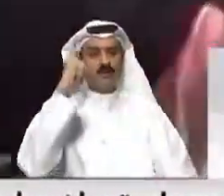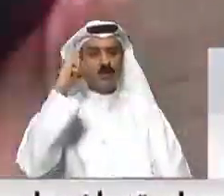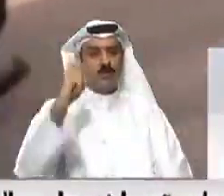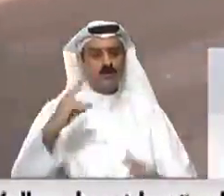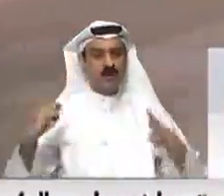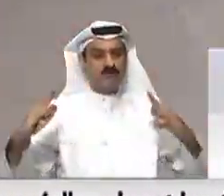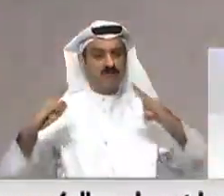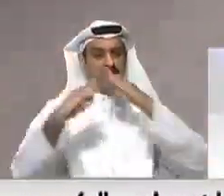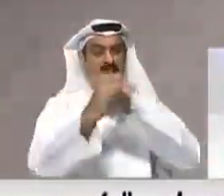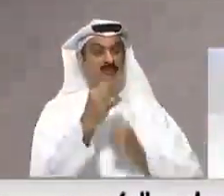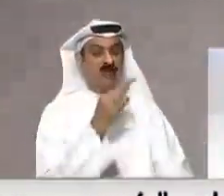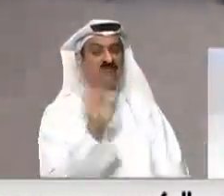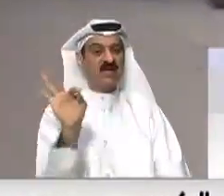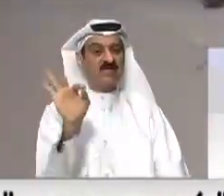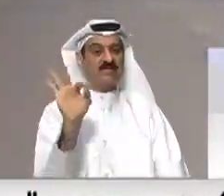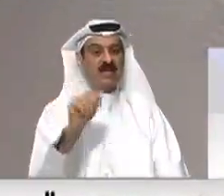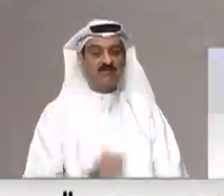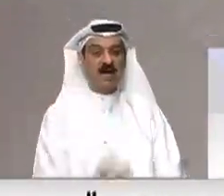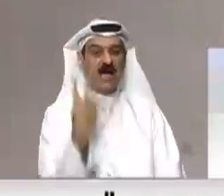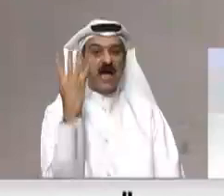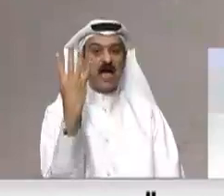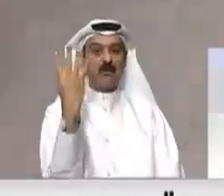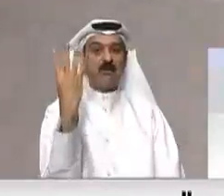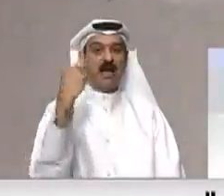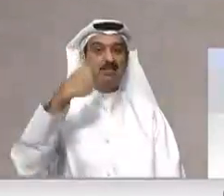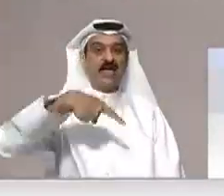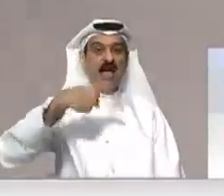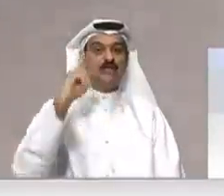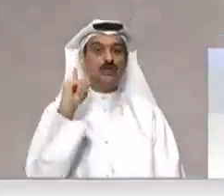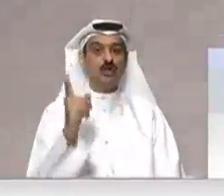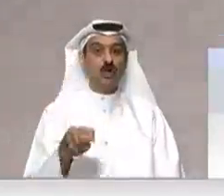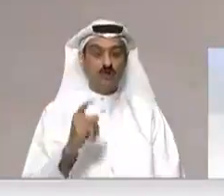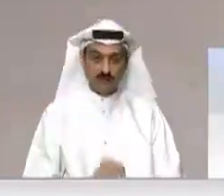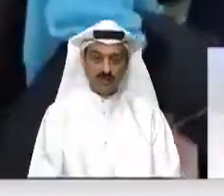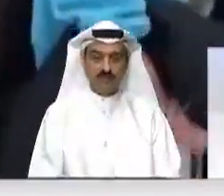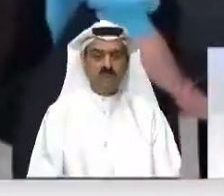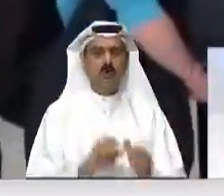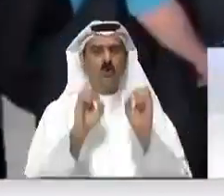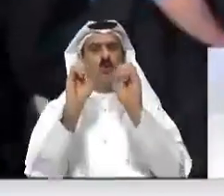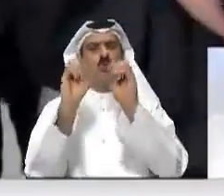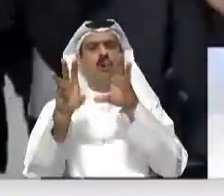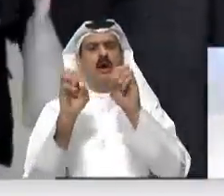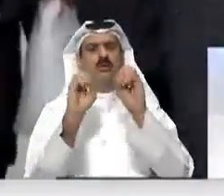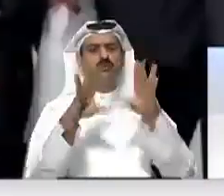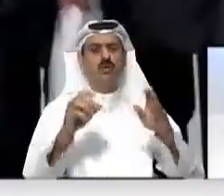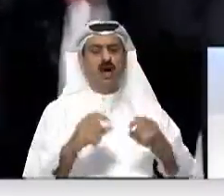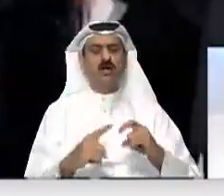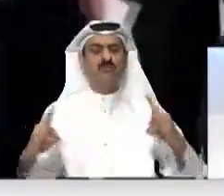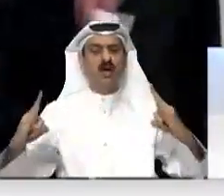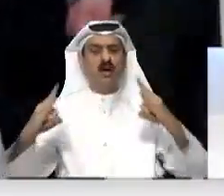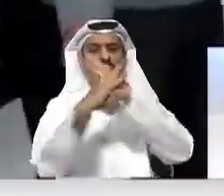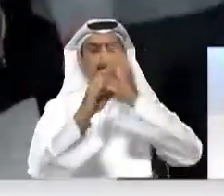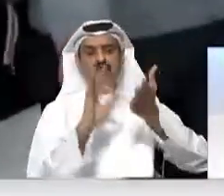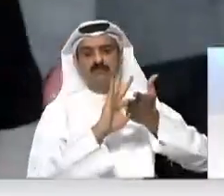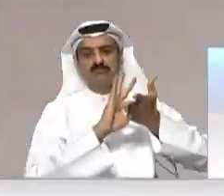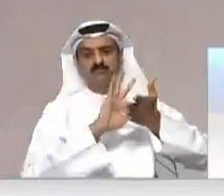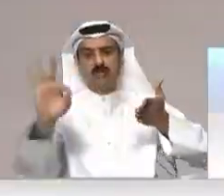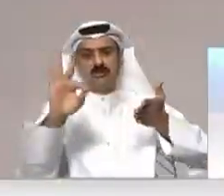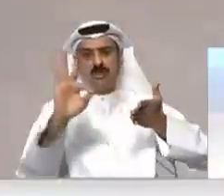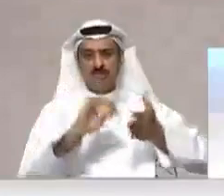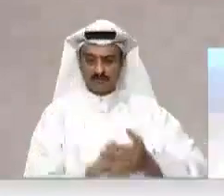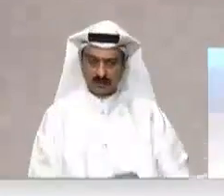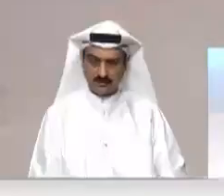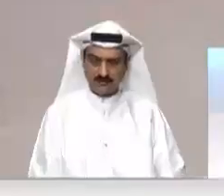الجويه في فرنسا لليوم الرابع عشر مما تسبب بالغاء الكثير من الرحلات المقرره في مطارات البلاد